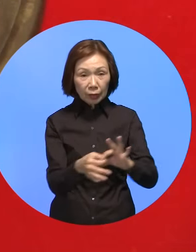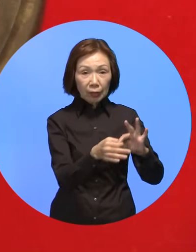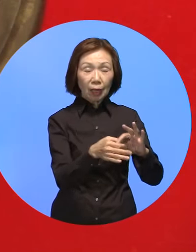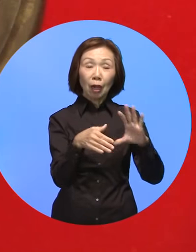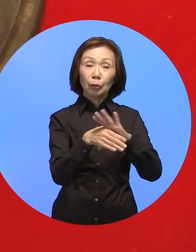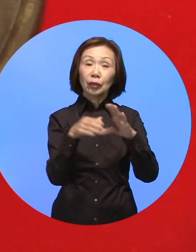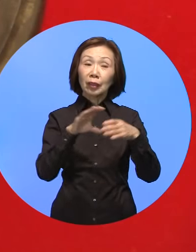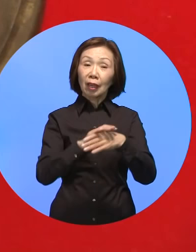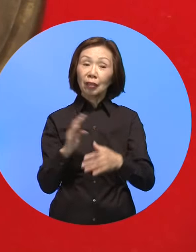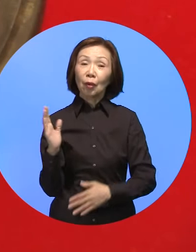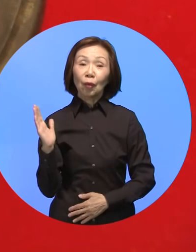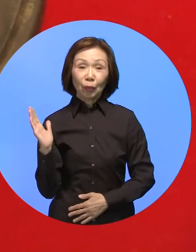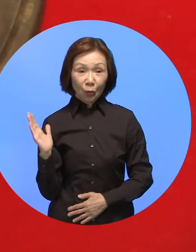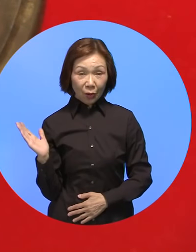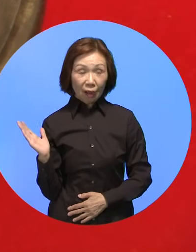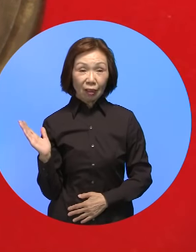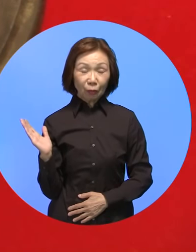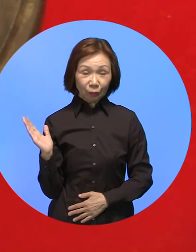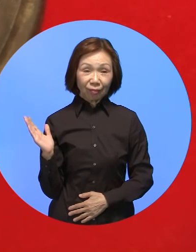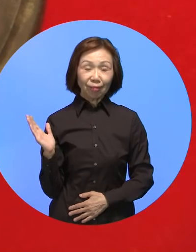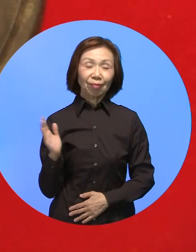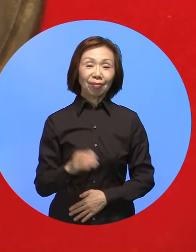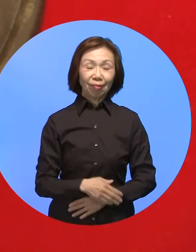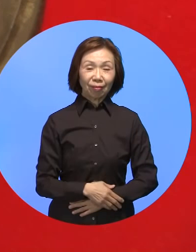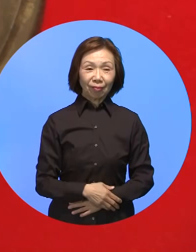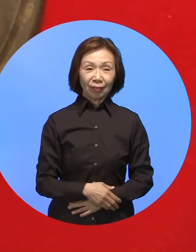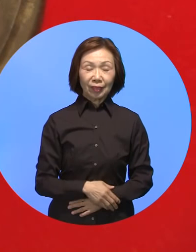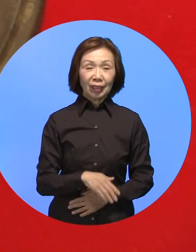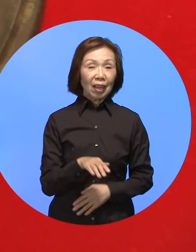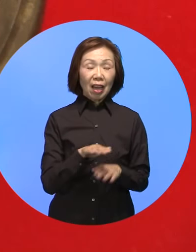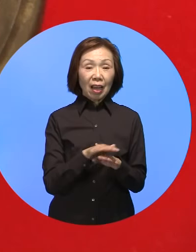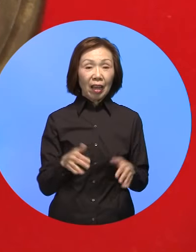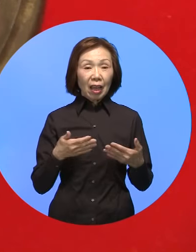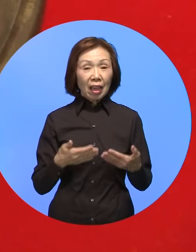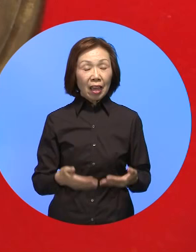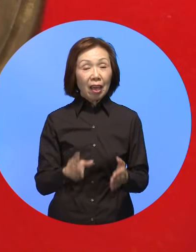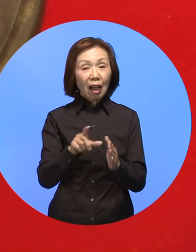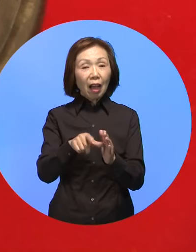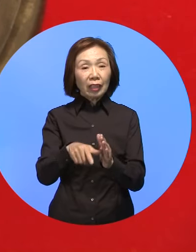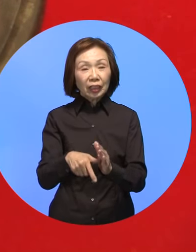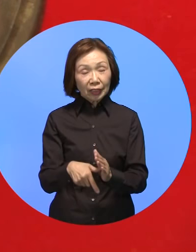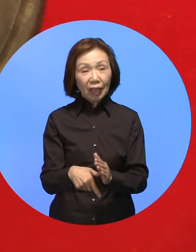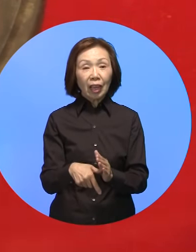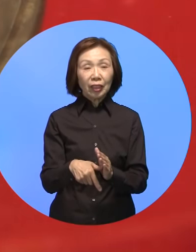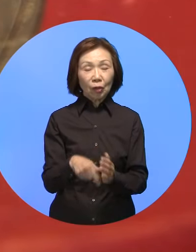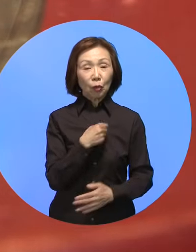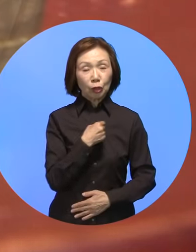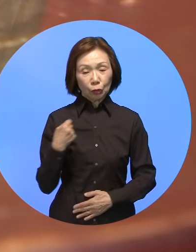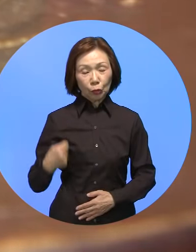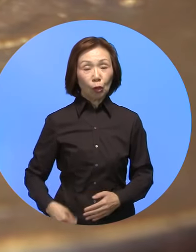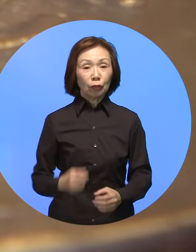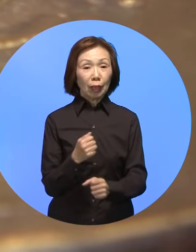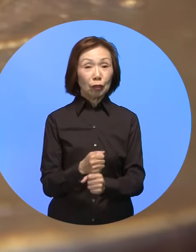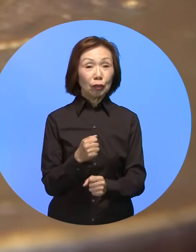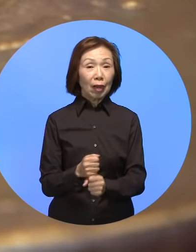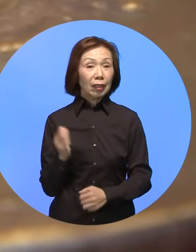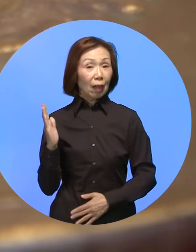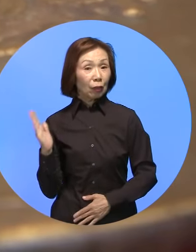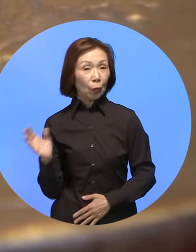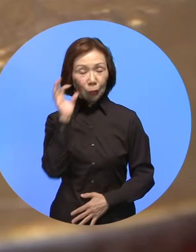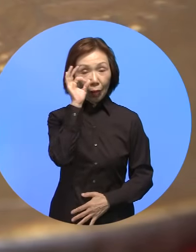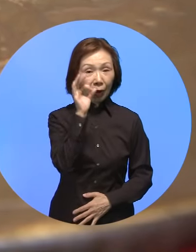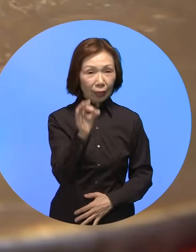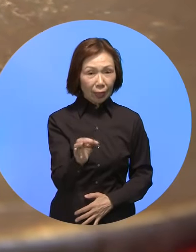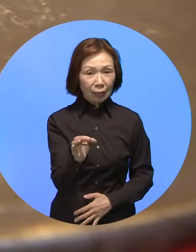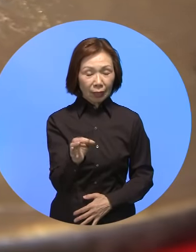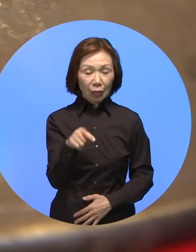式土器や移動式のかまどそして平安時代の最初部である注目聖堂東京が発見され